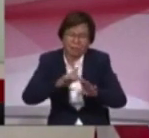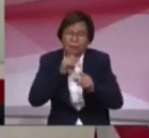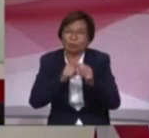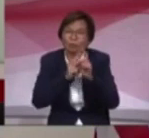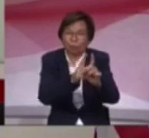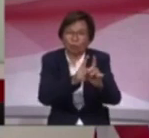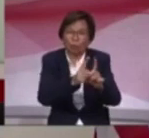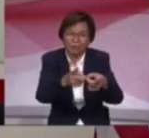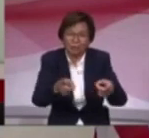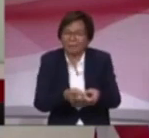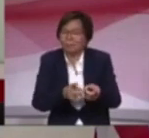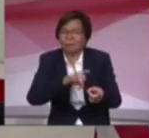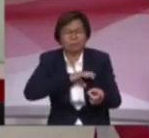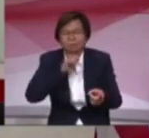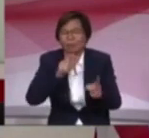gunakan daerah tersebut.